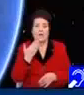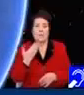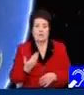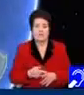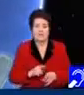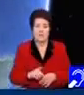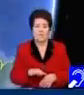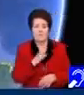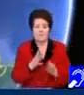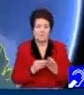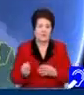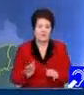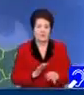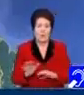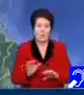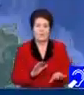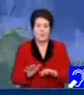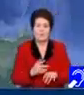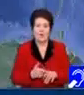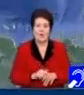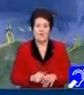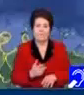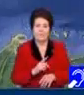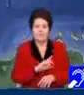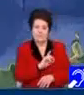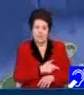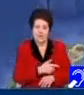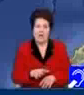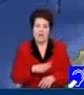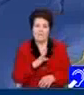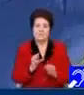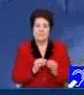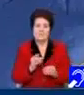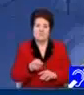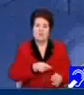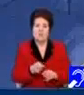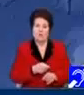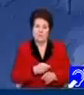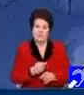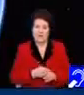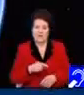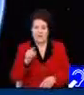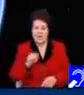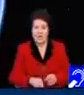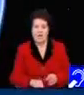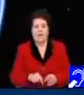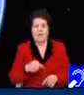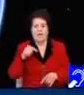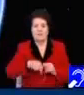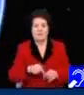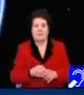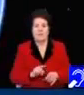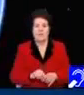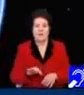fost foarte violentă. Cutremurul a fost unul de suprafață, a avut loc la numai 10 kilometri adâncime. Cel mai grav val seismic din